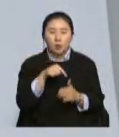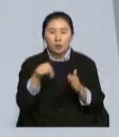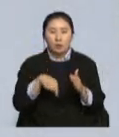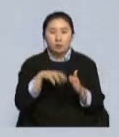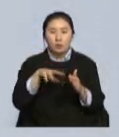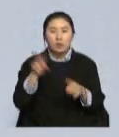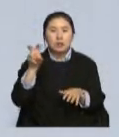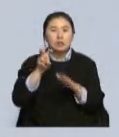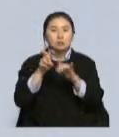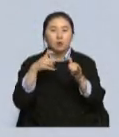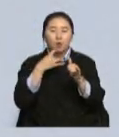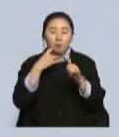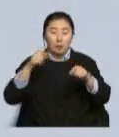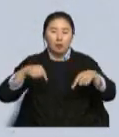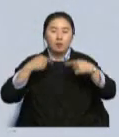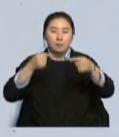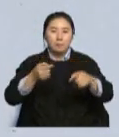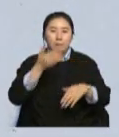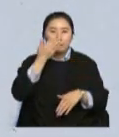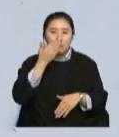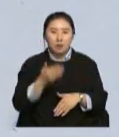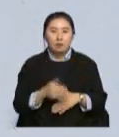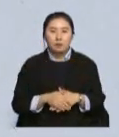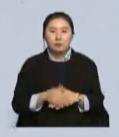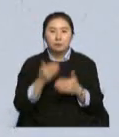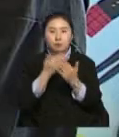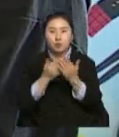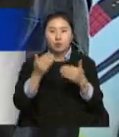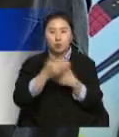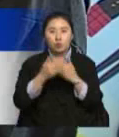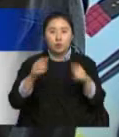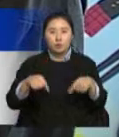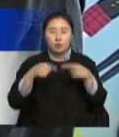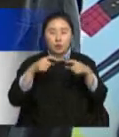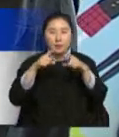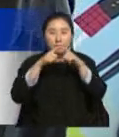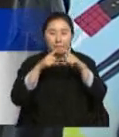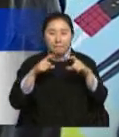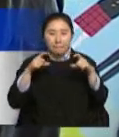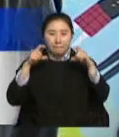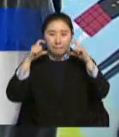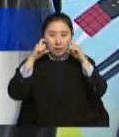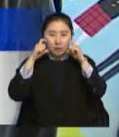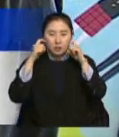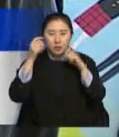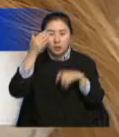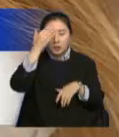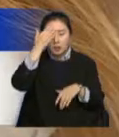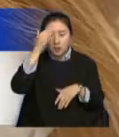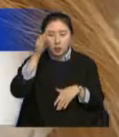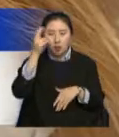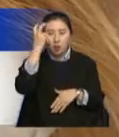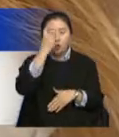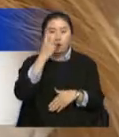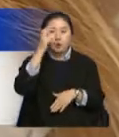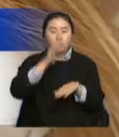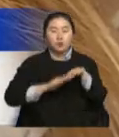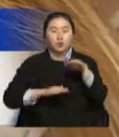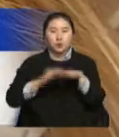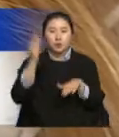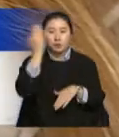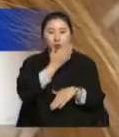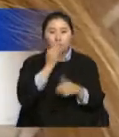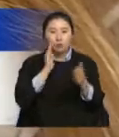최대 20명으로 입장을 제한하고 있습니다. 미술관 입장하실 때 마스크 착용, 그리고 발열 측정, 손소독